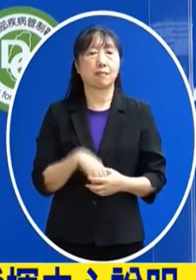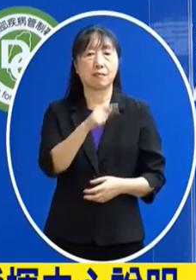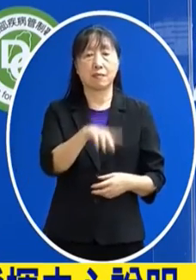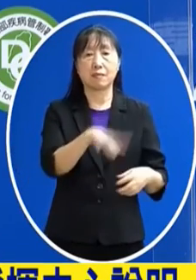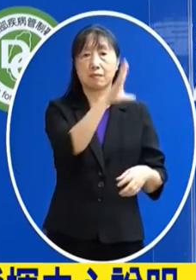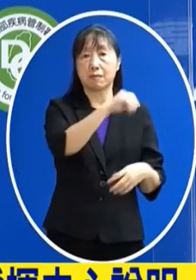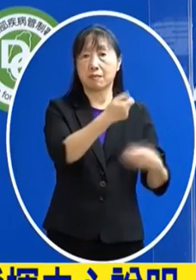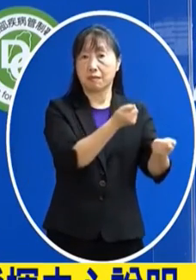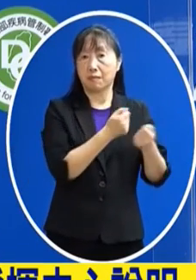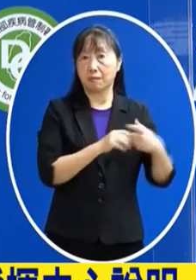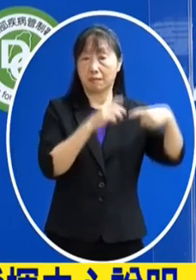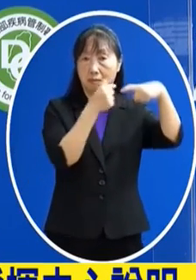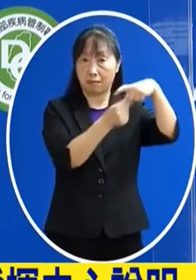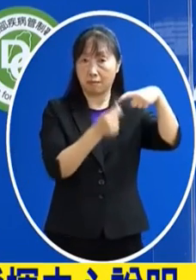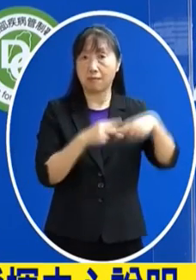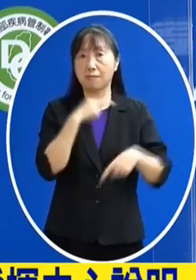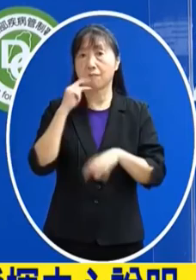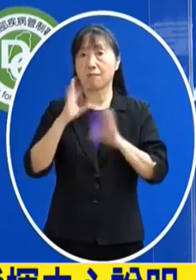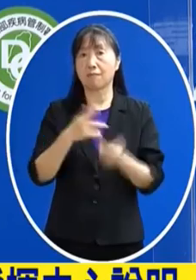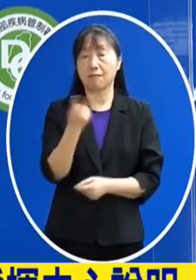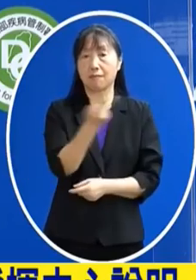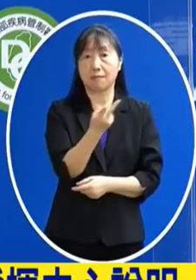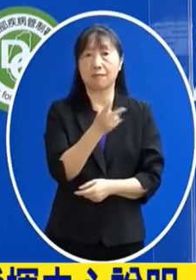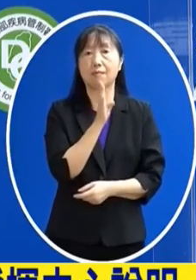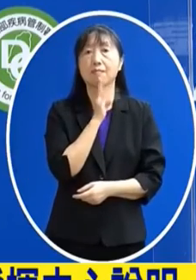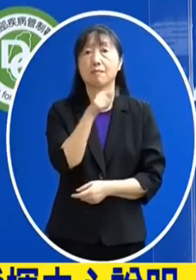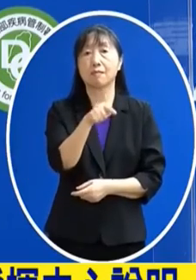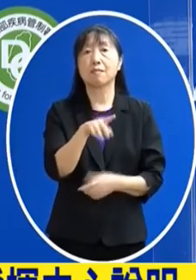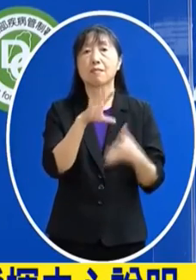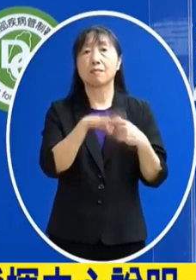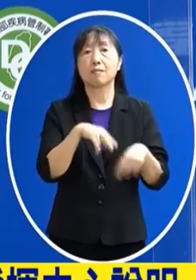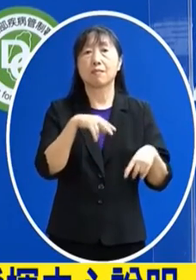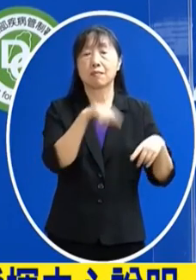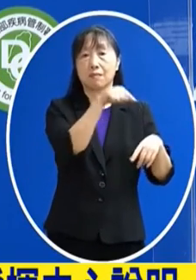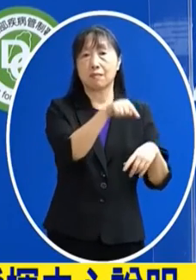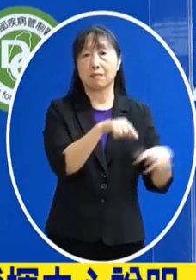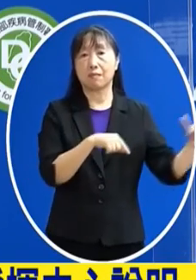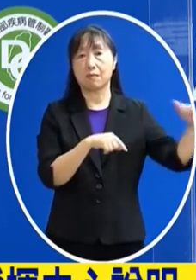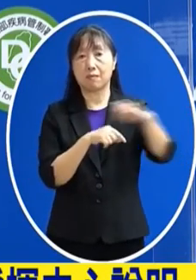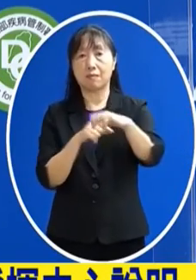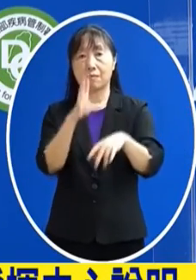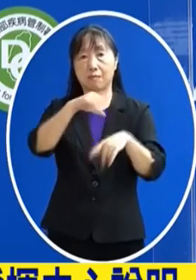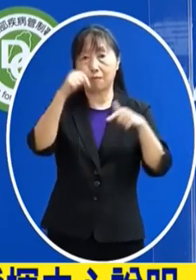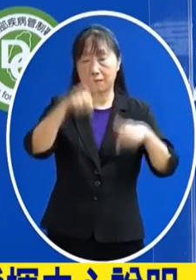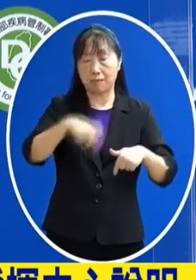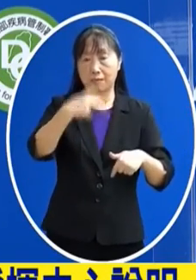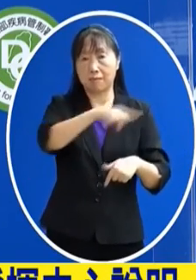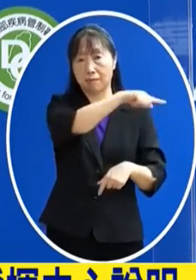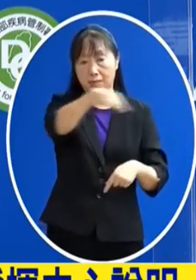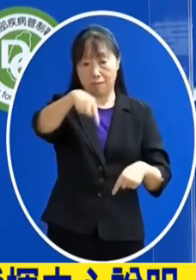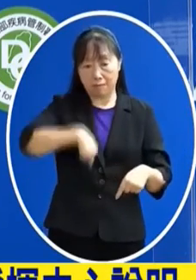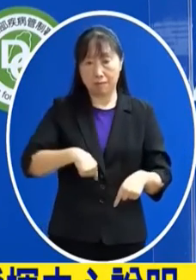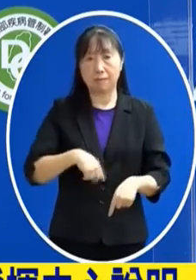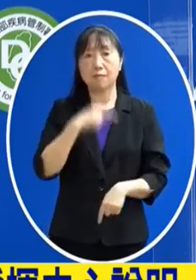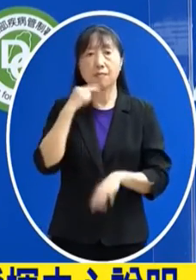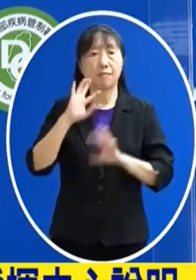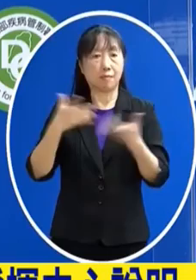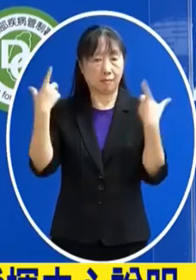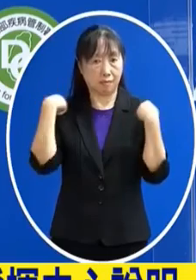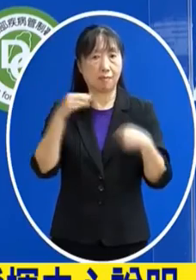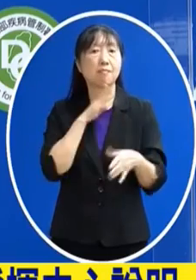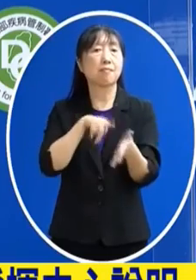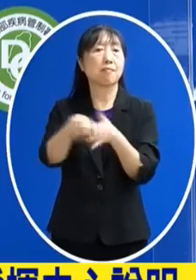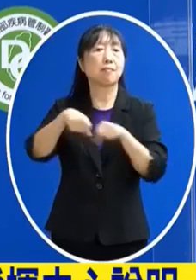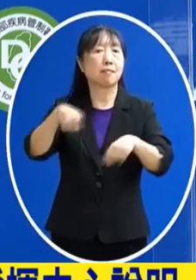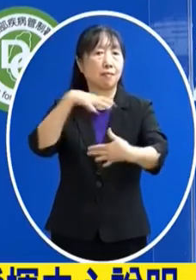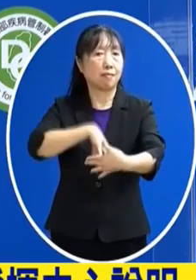巴拉圭跟英国的哈，因为巴拉圭它有过境从巴西，所以等于是我们降低一个专案里面，英国也是本来就专案里